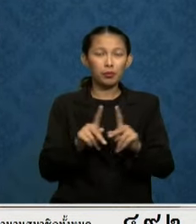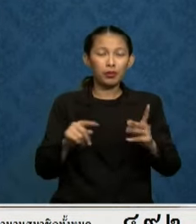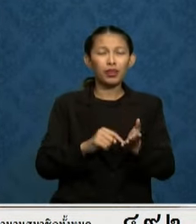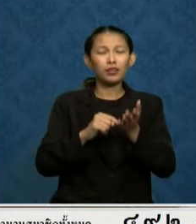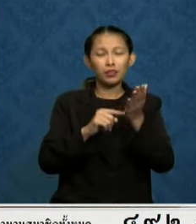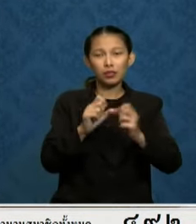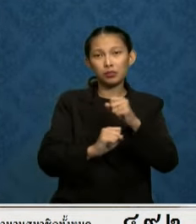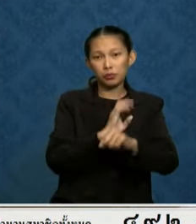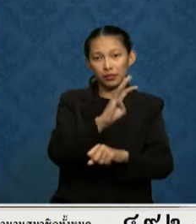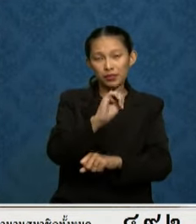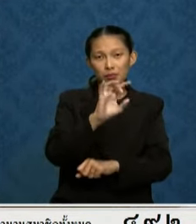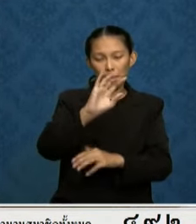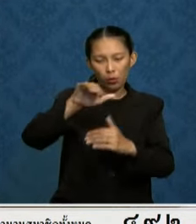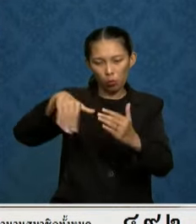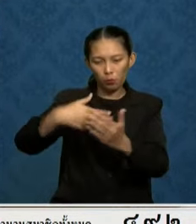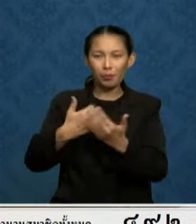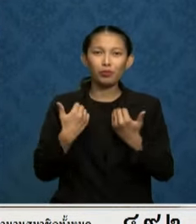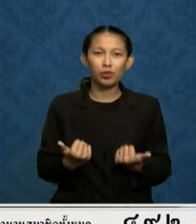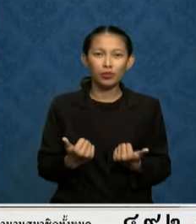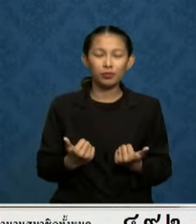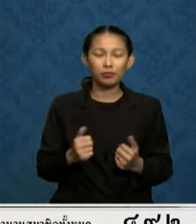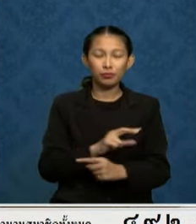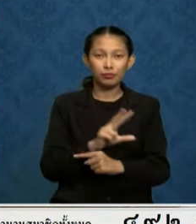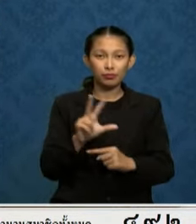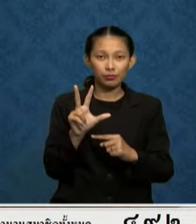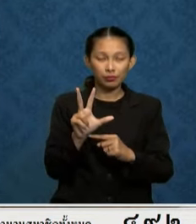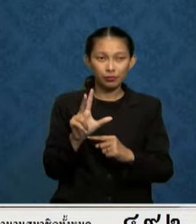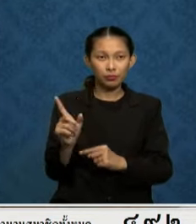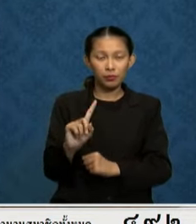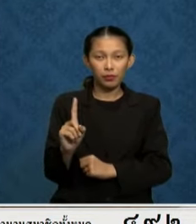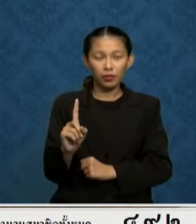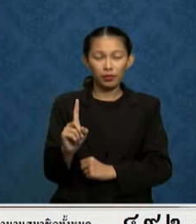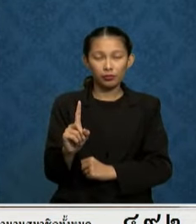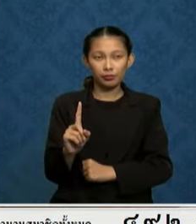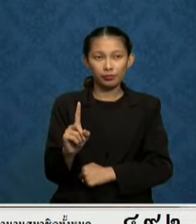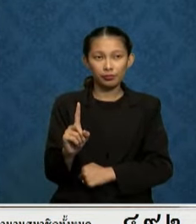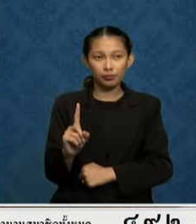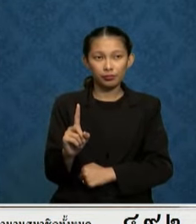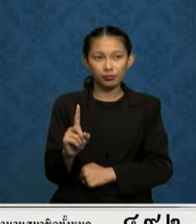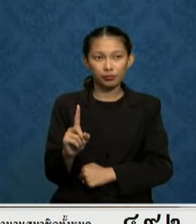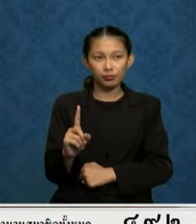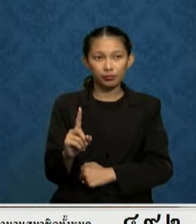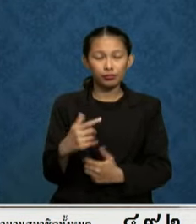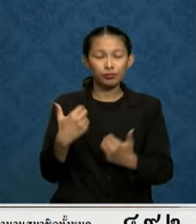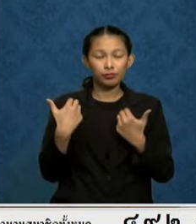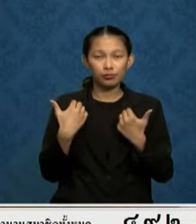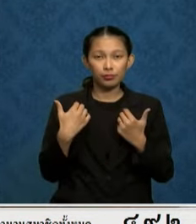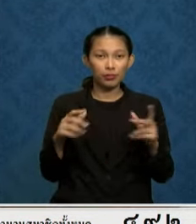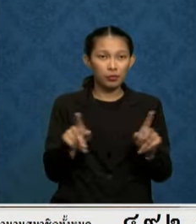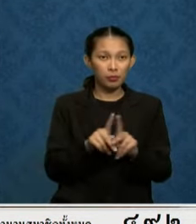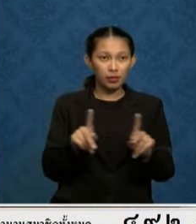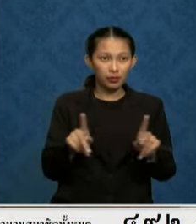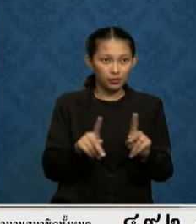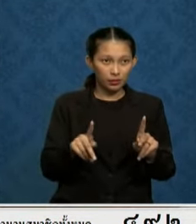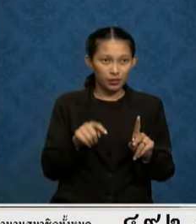48 มาจำถปัชบันประเดนทสามครัทบาทานที่ครบครับทั้งท่านกนภาษฏการโยเฉพาะท่าน